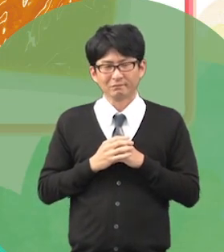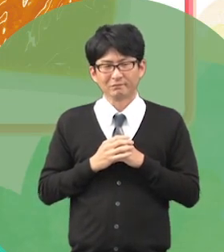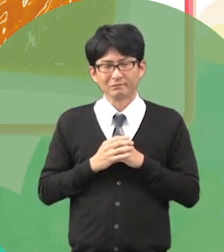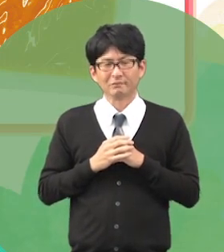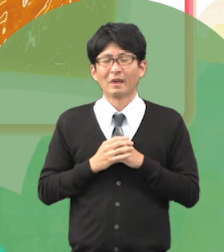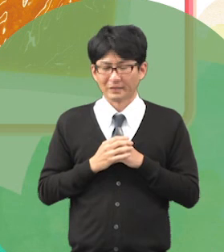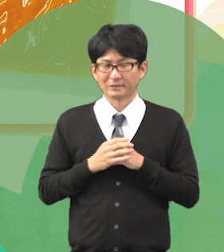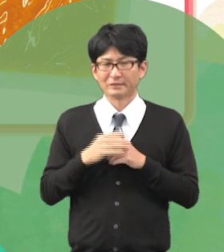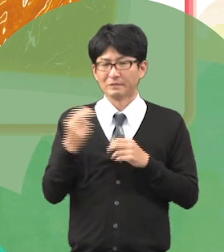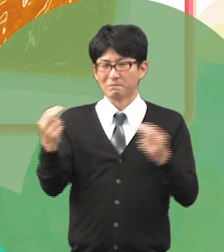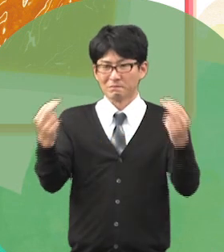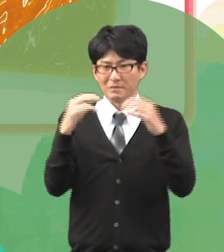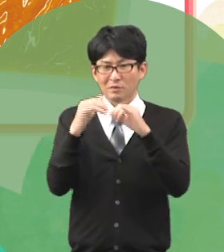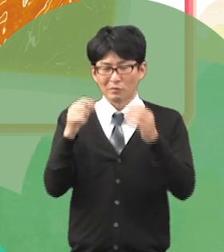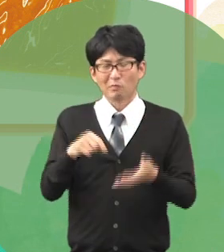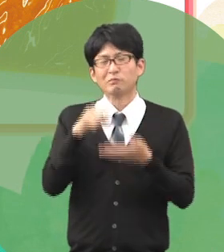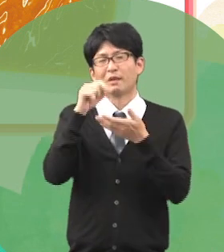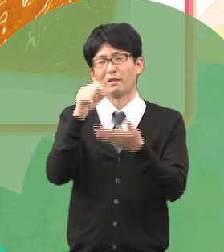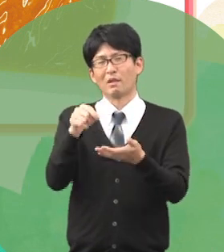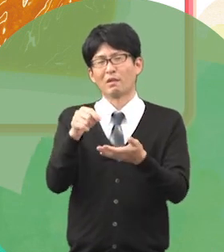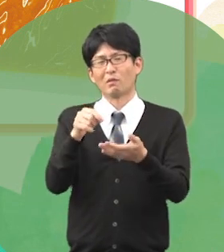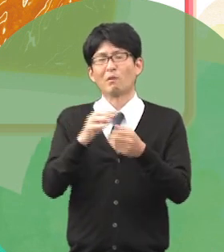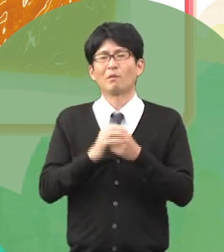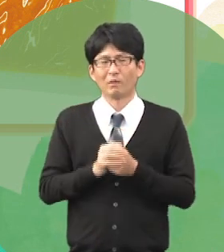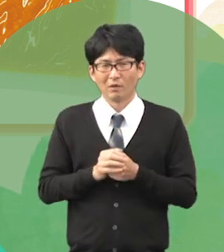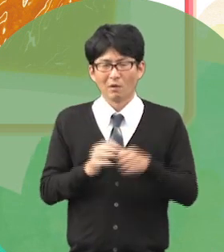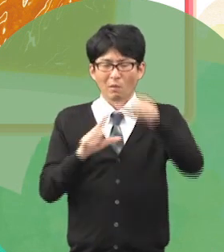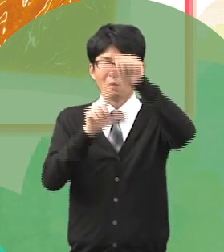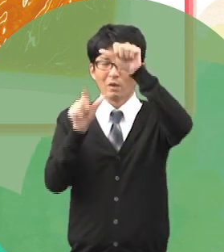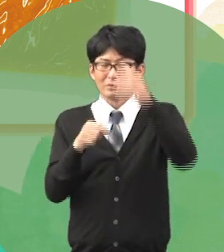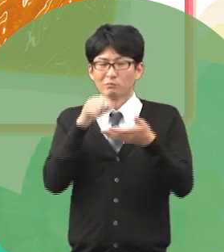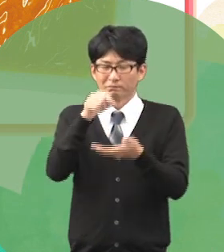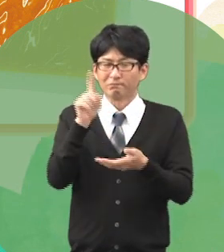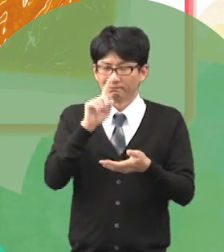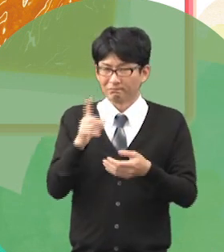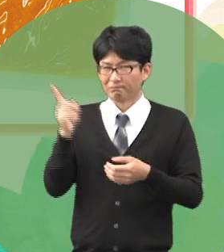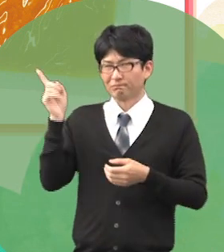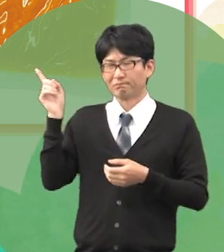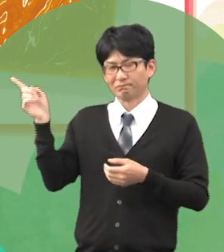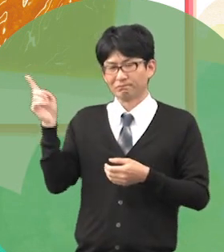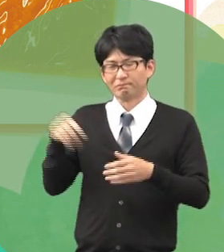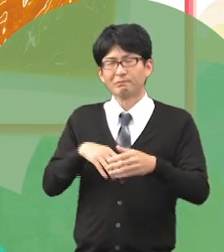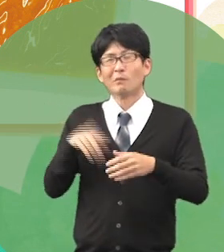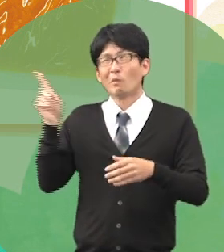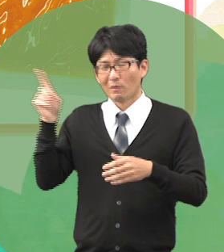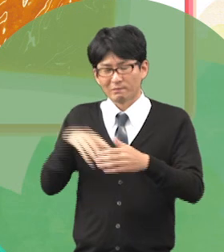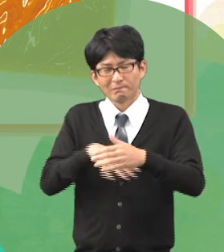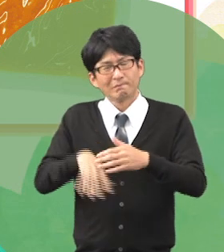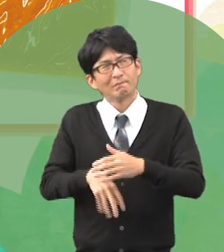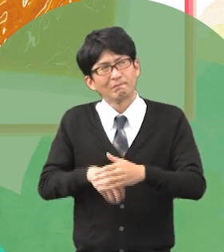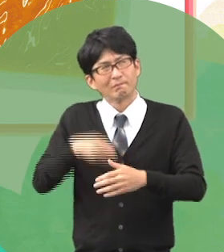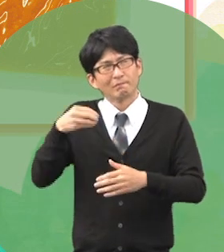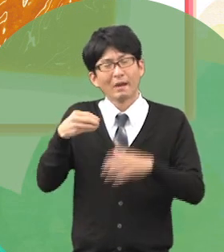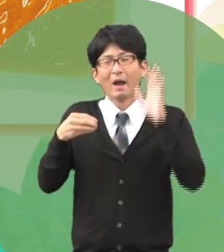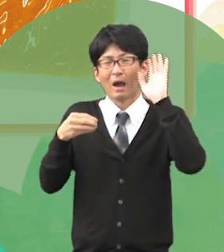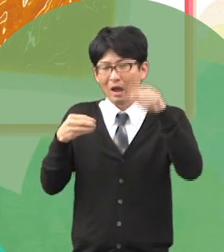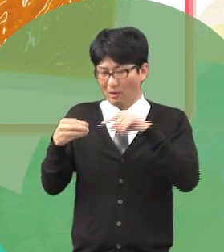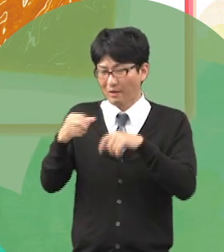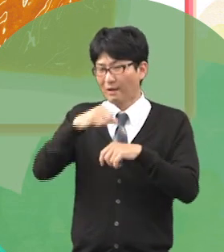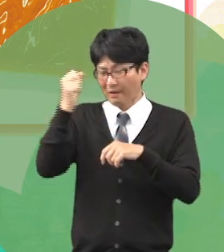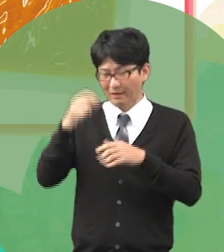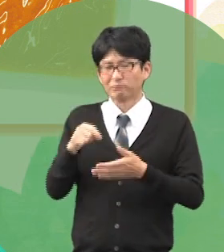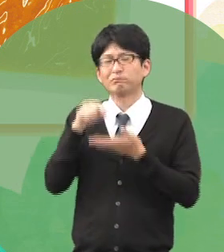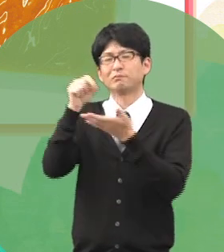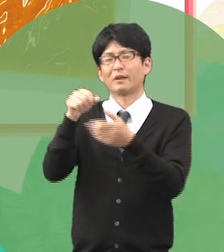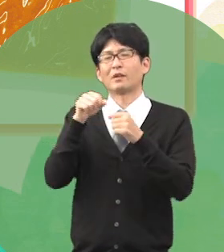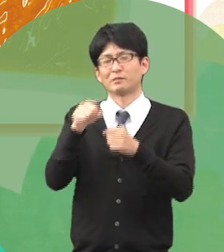ここで視聴者プレゼントのお知らせです。今月はこちらの商品を抽選でプレゼントいたします。ふるってご応募